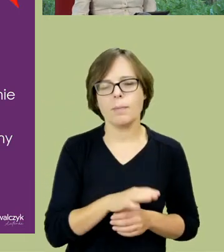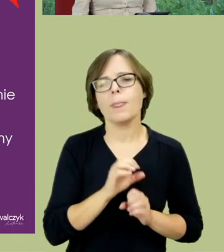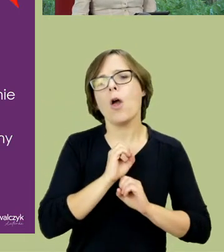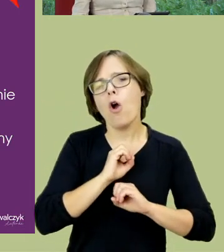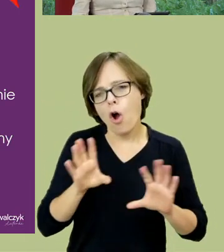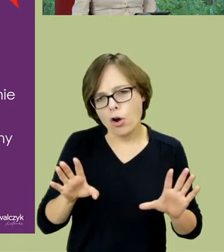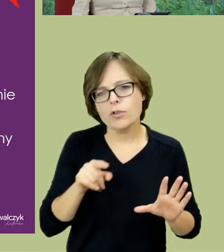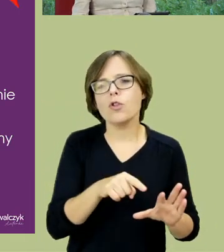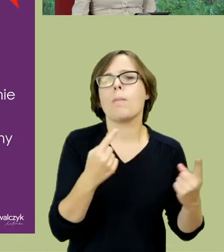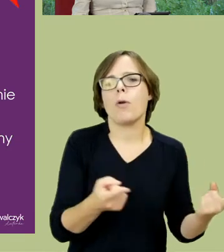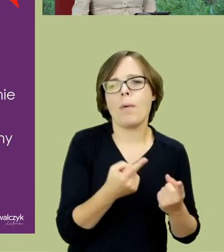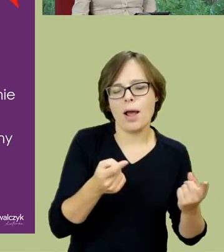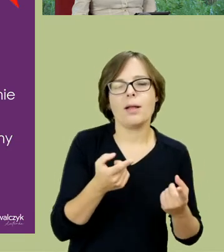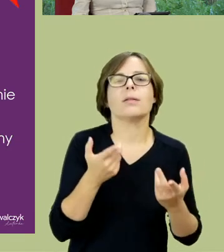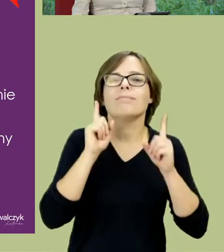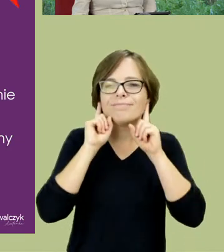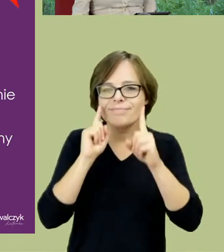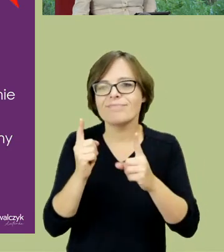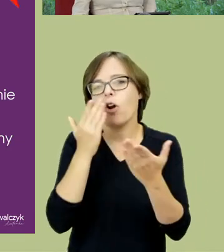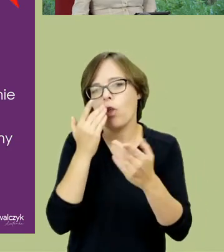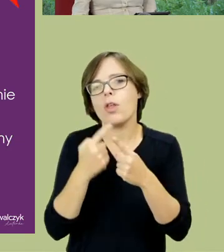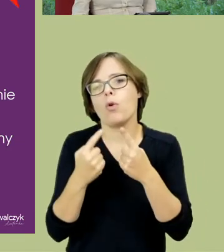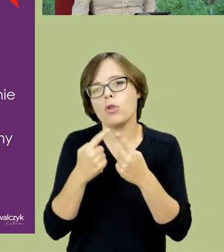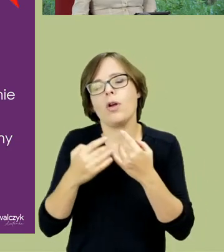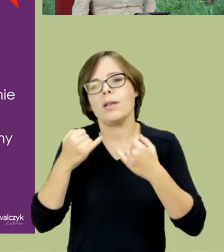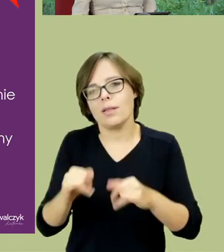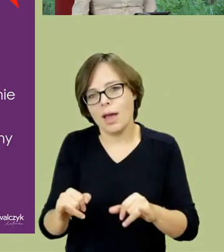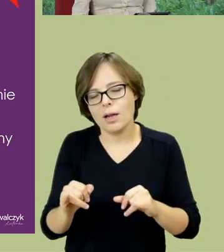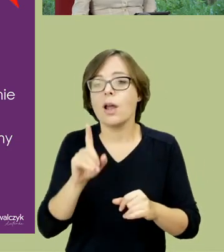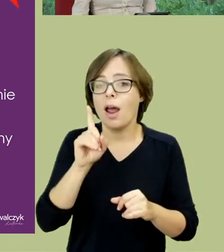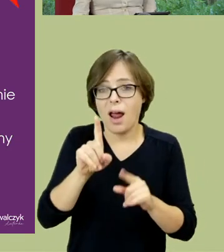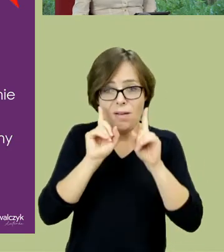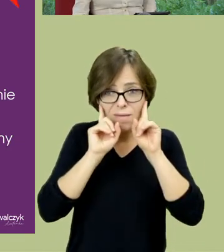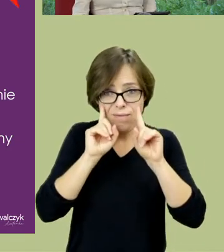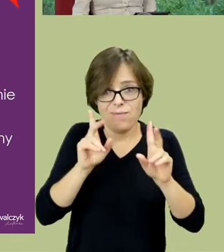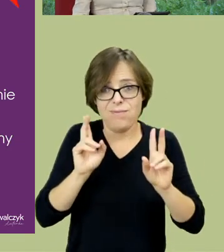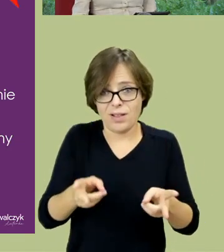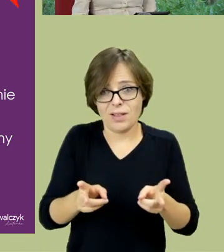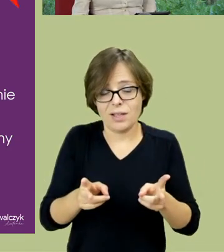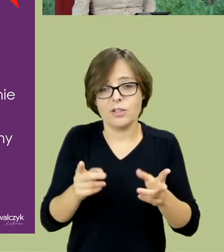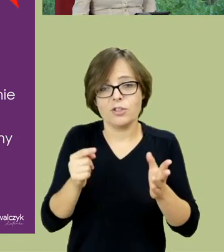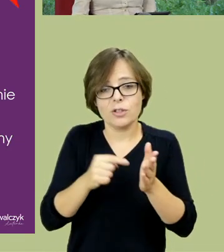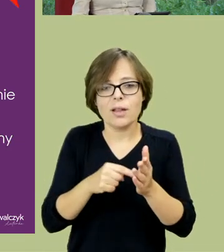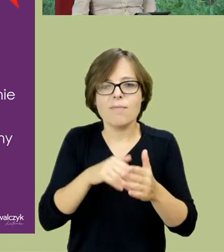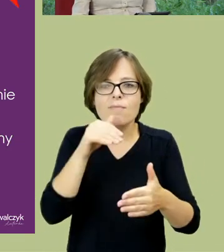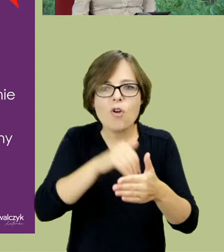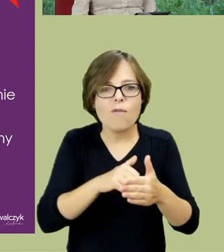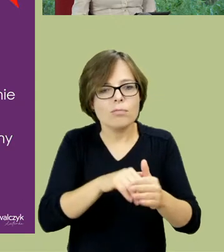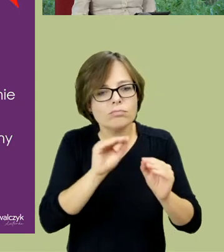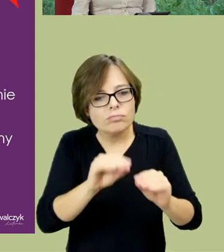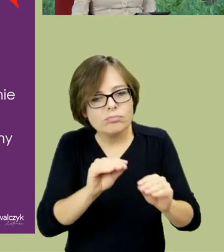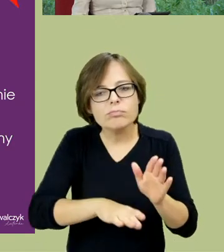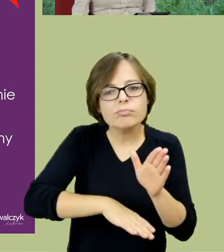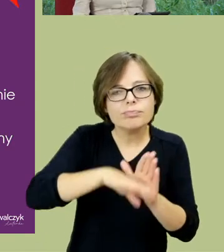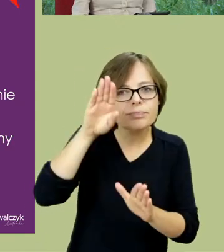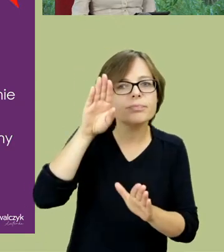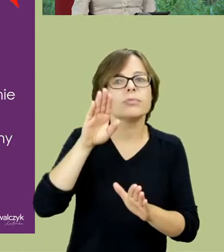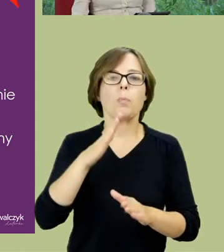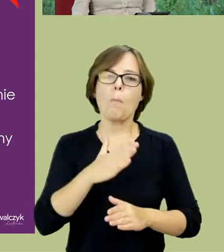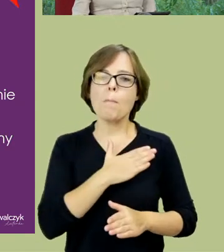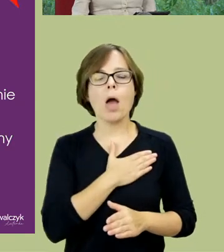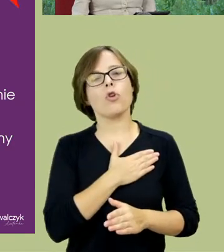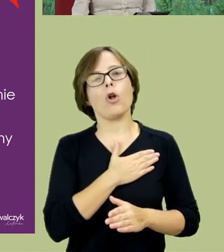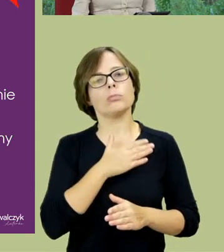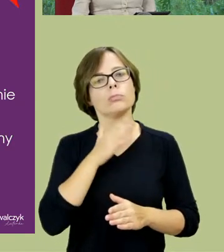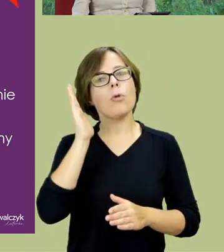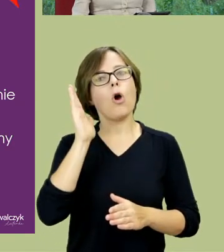bardziej zniuansowana, ale rzeczywiście ten rodzaj patriotycznego wychowania i wychowania do walki